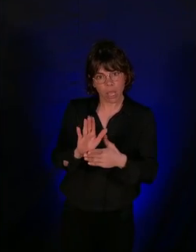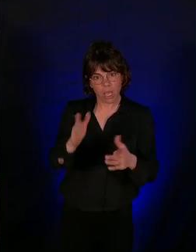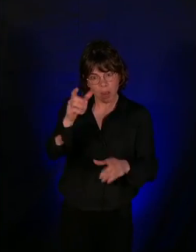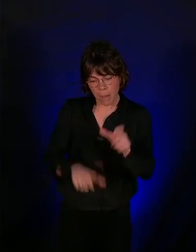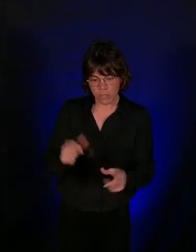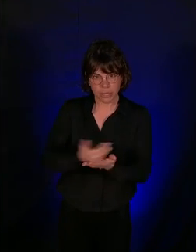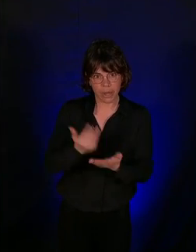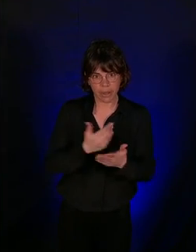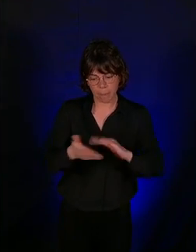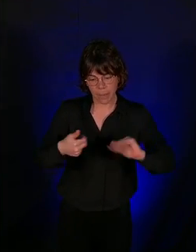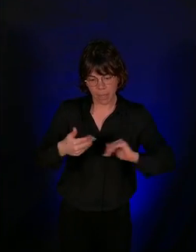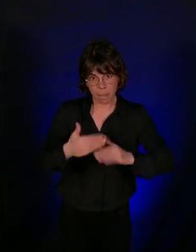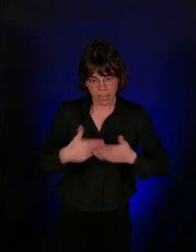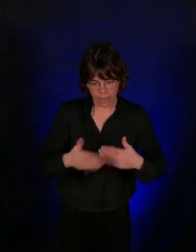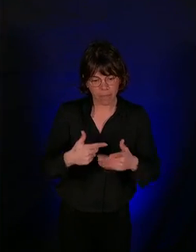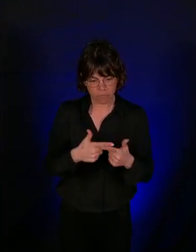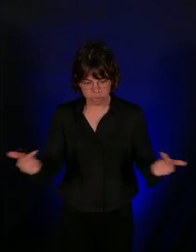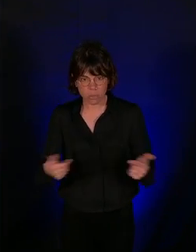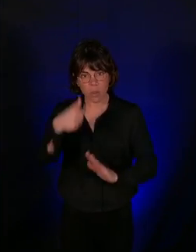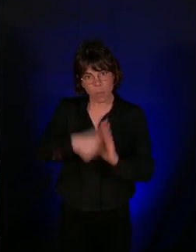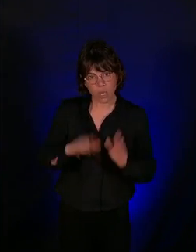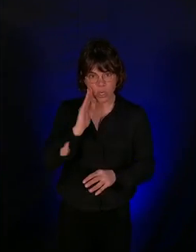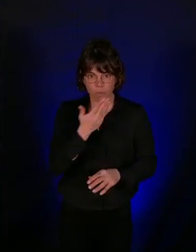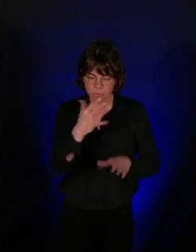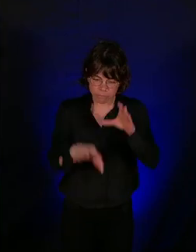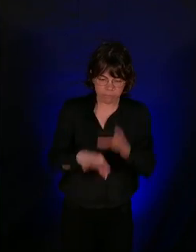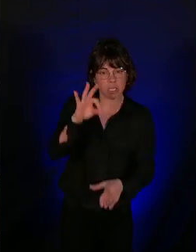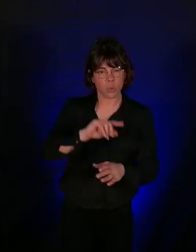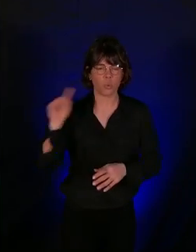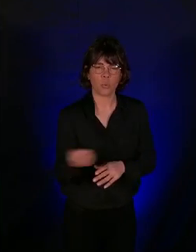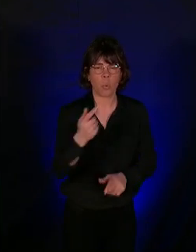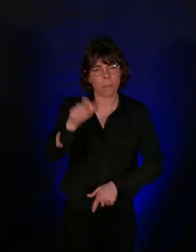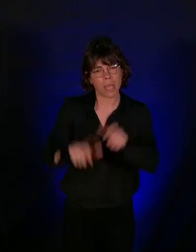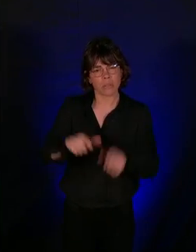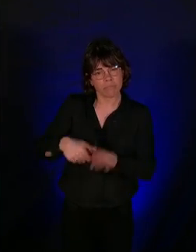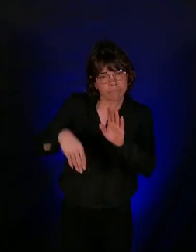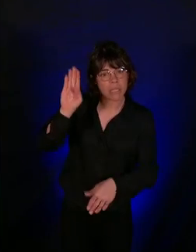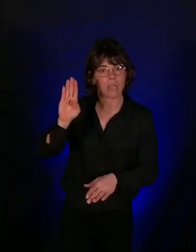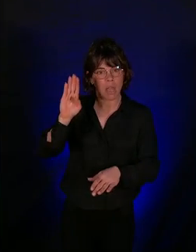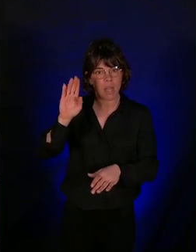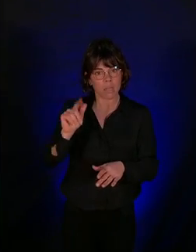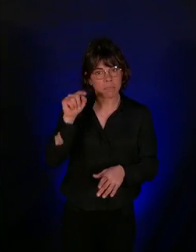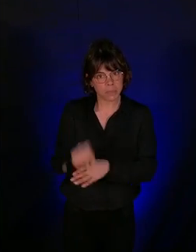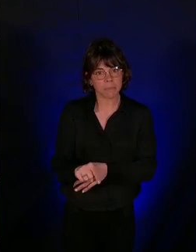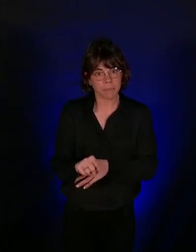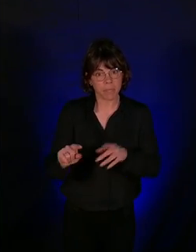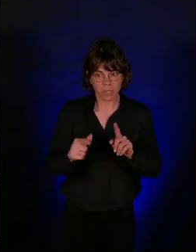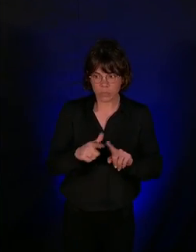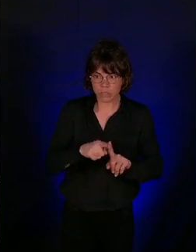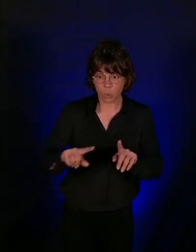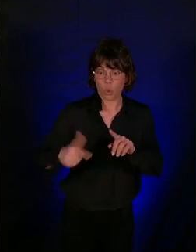salariés de l'usine en janvier nous avons fait élire tous les candidat au premer collège et commencer une percée au 2è